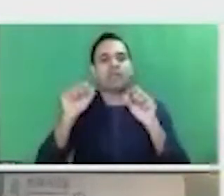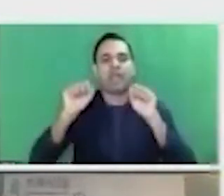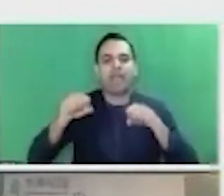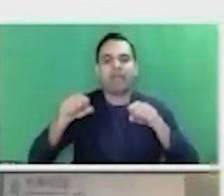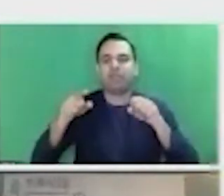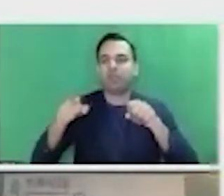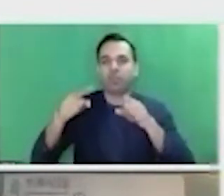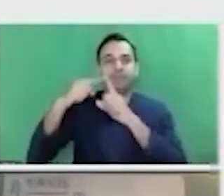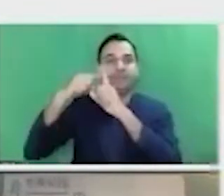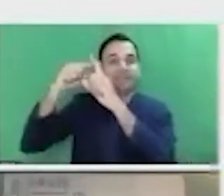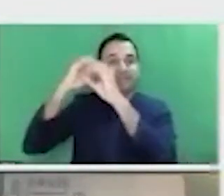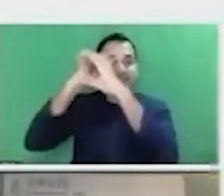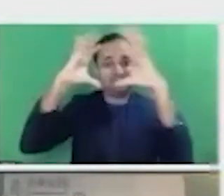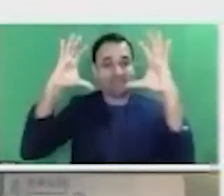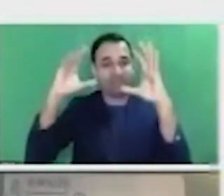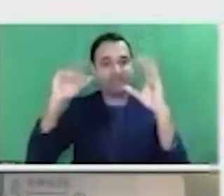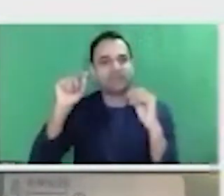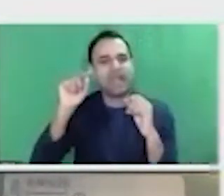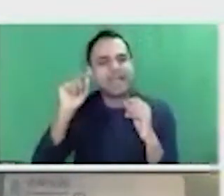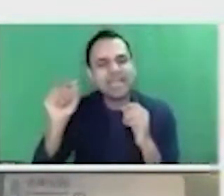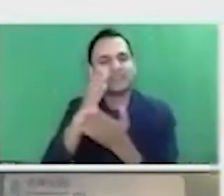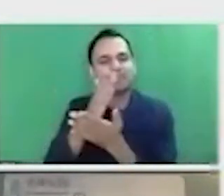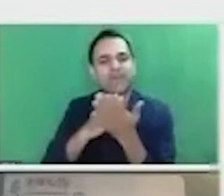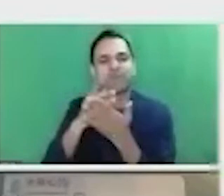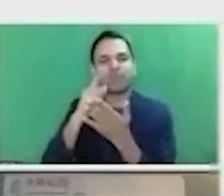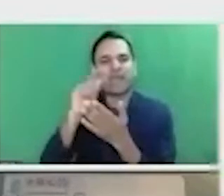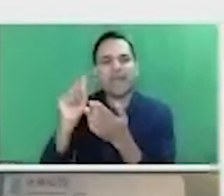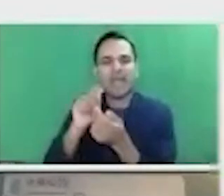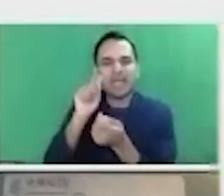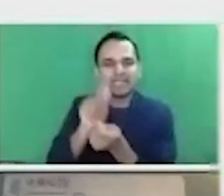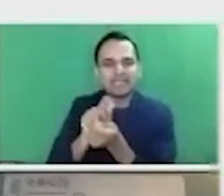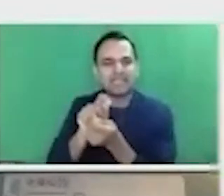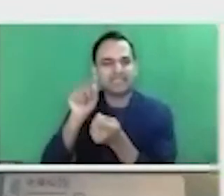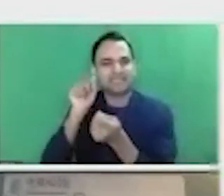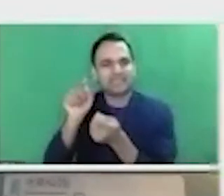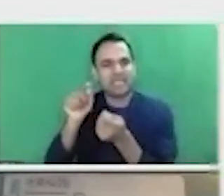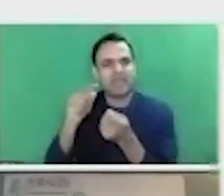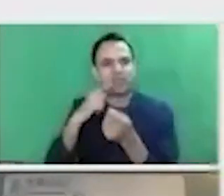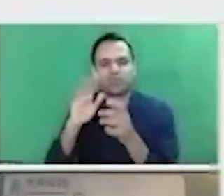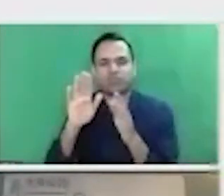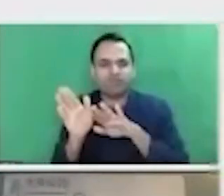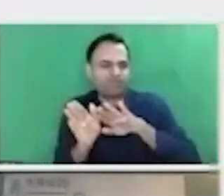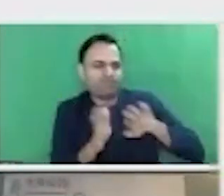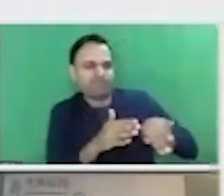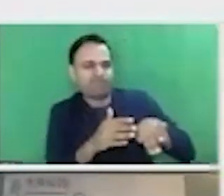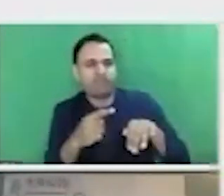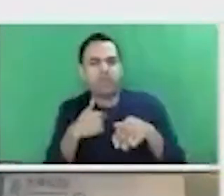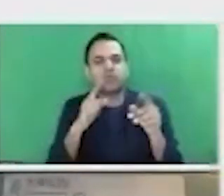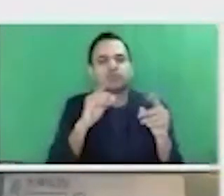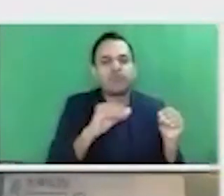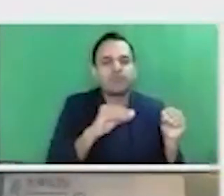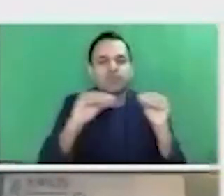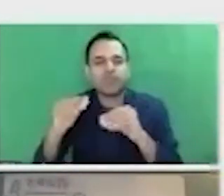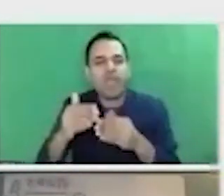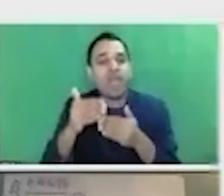وهنا نحتاج أن نركز على ما نحتاج أن نتبع. المتحدث الثاني سيد بويد، بالنسبة